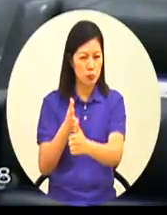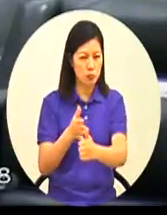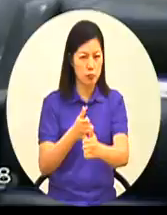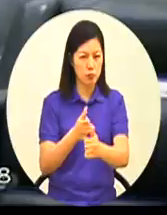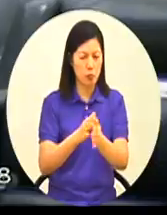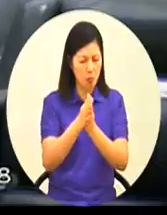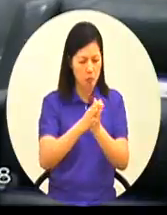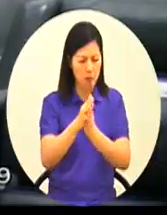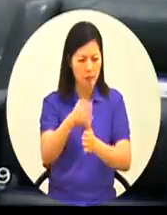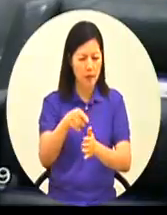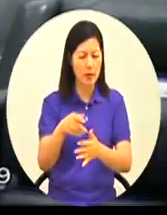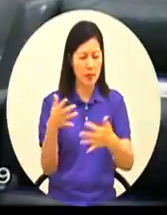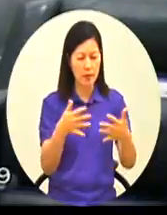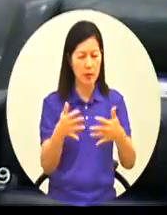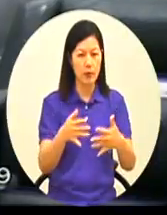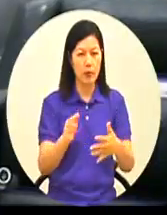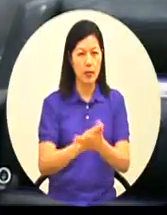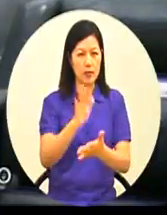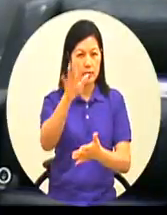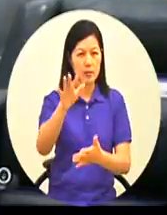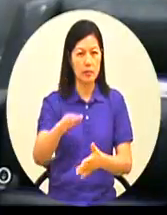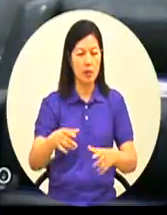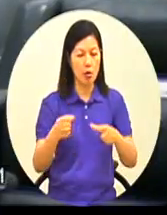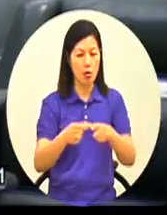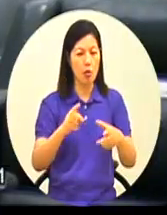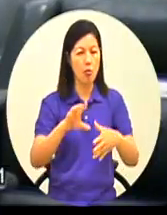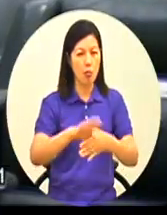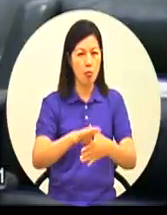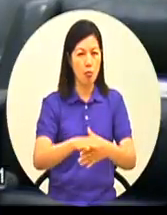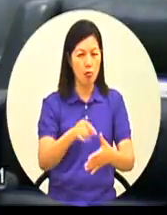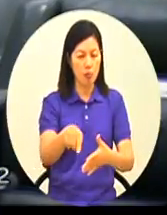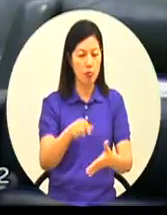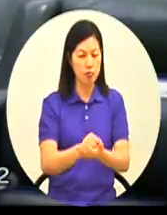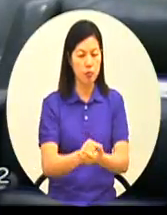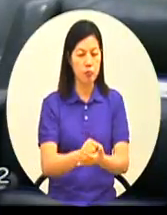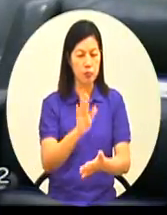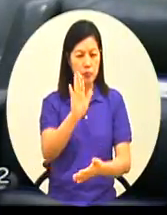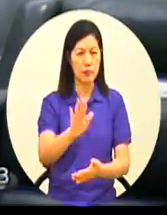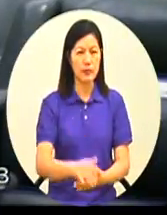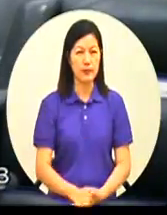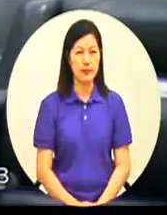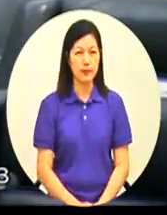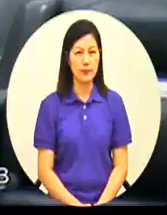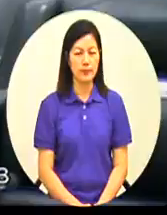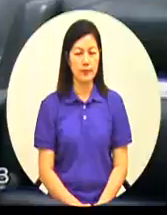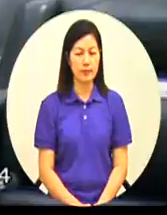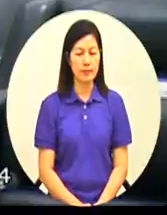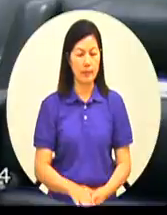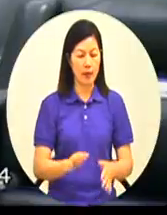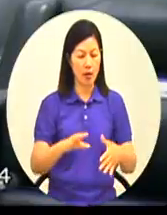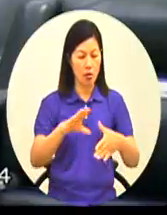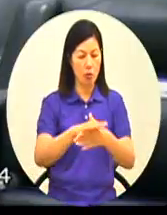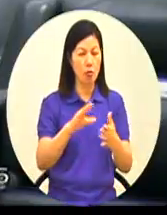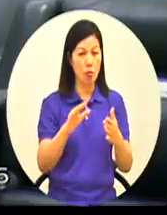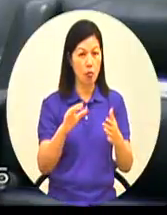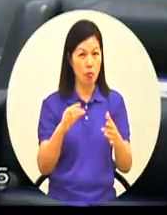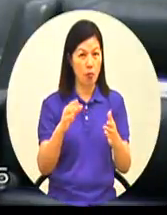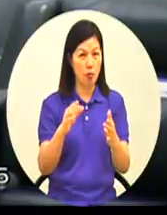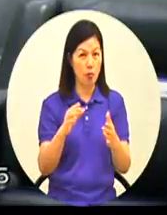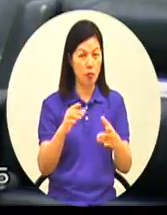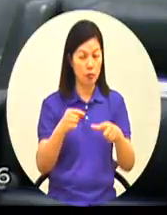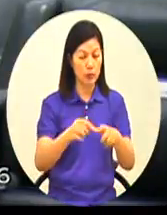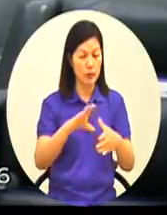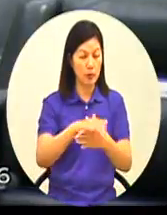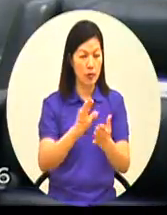下产生了所谓的公文书这样子的东西那接下来我们虽然已经有公文书可以让这些同志朋友